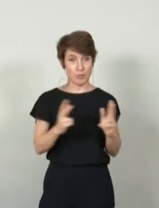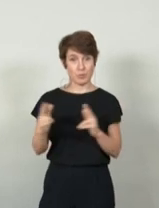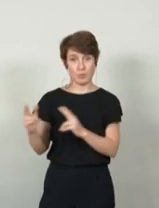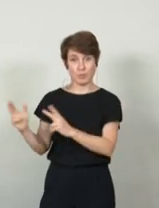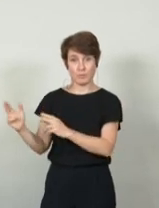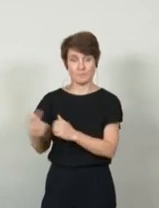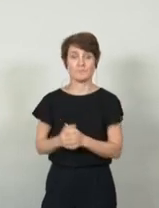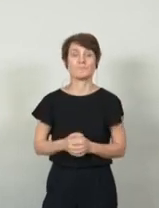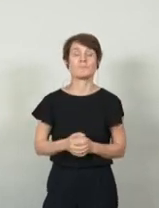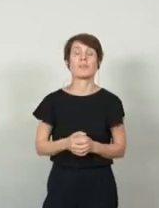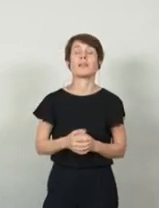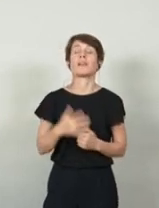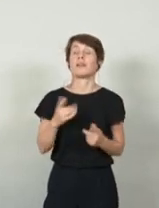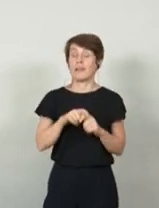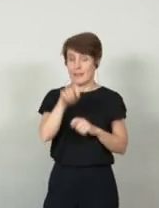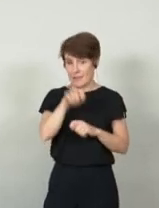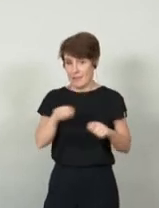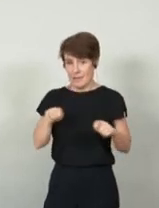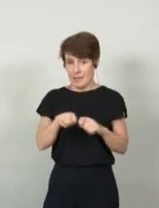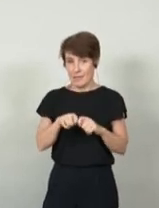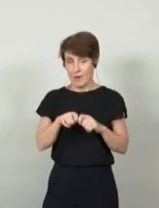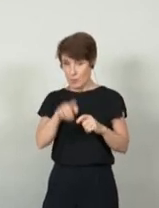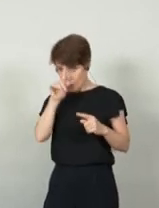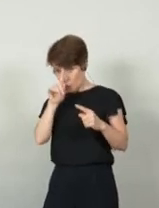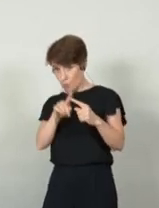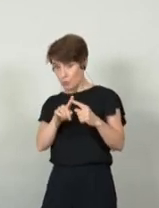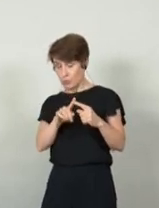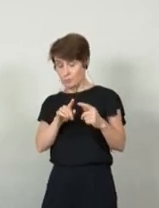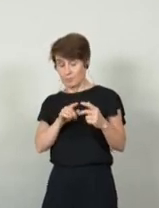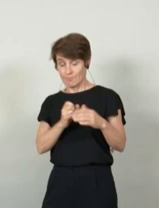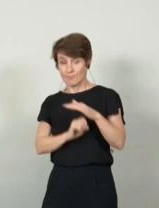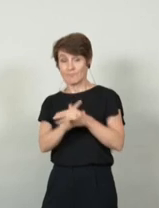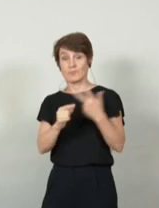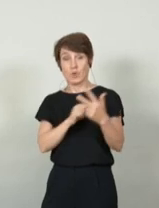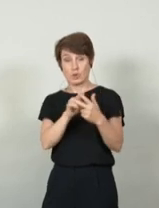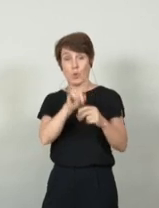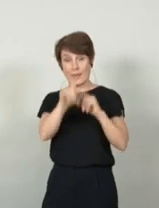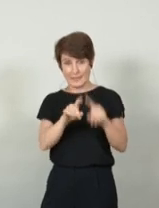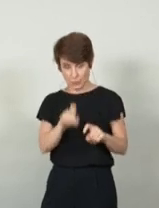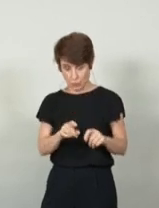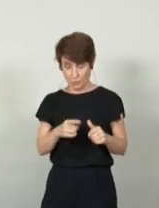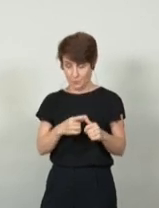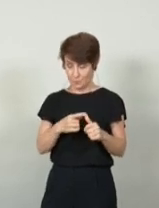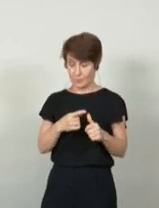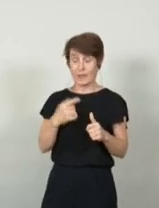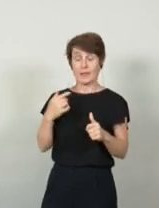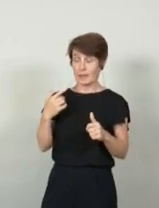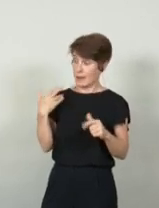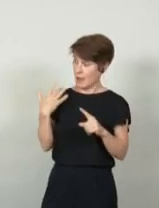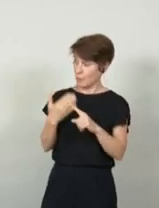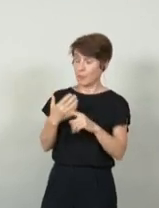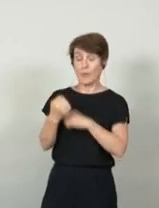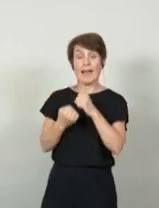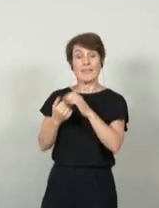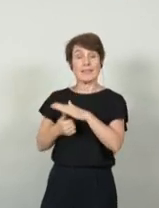souhaitait répondre à trois questions dans quelle mesure l'année capitale verte européenne a œuvré pour embarquer le plus grand